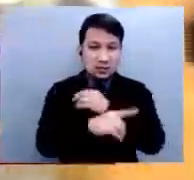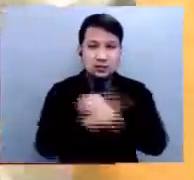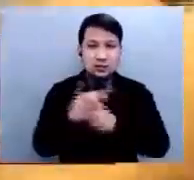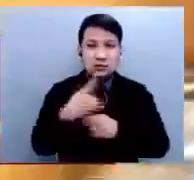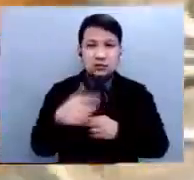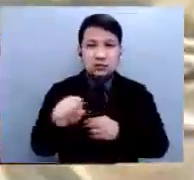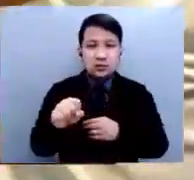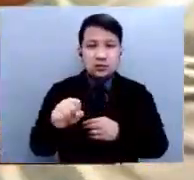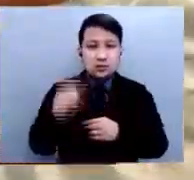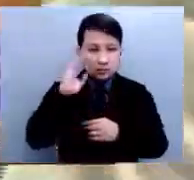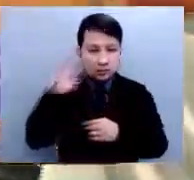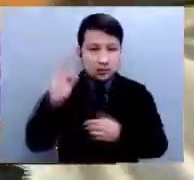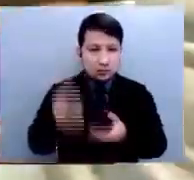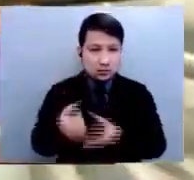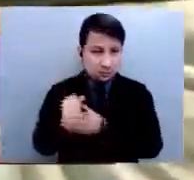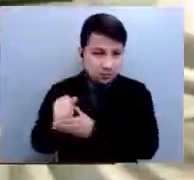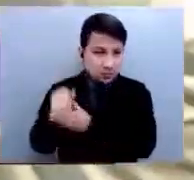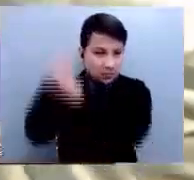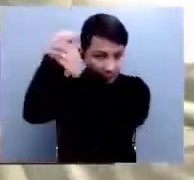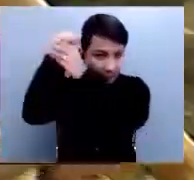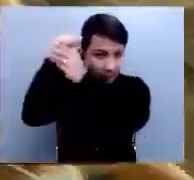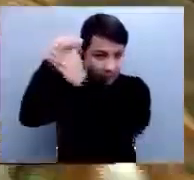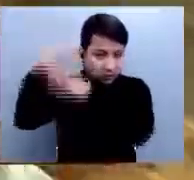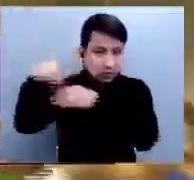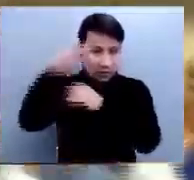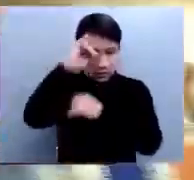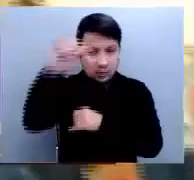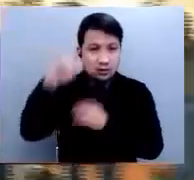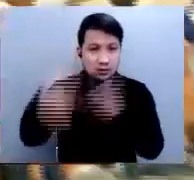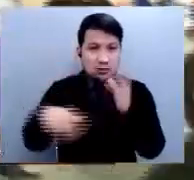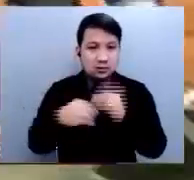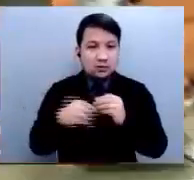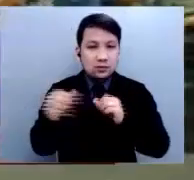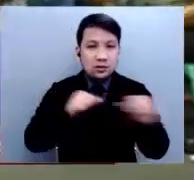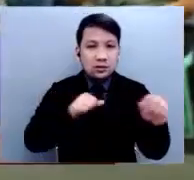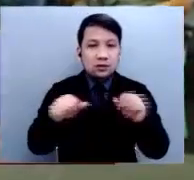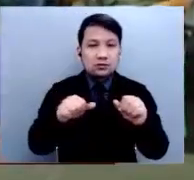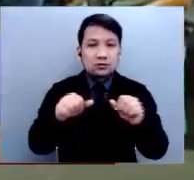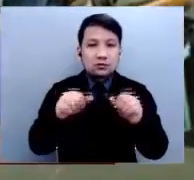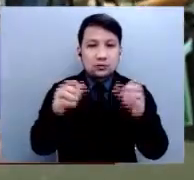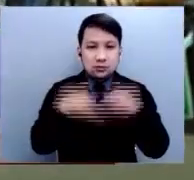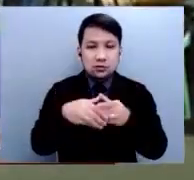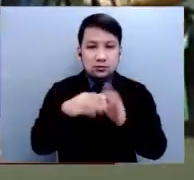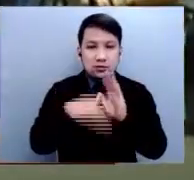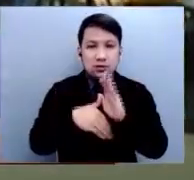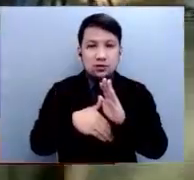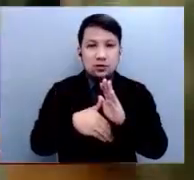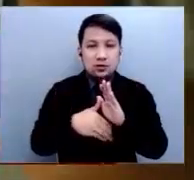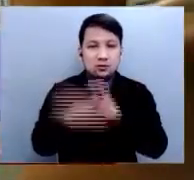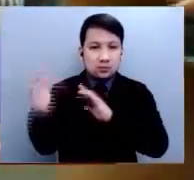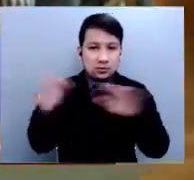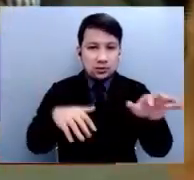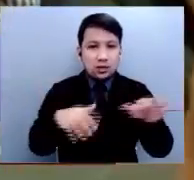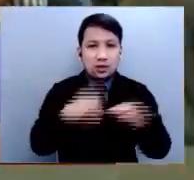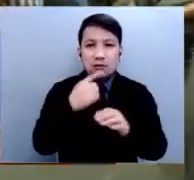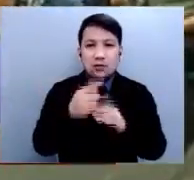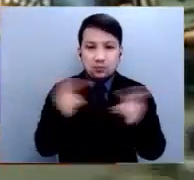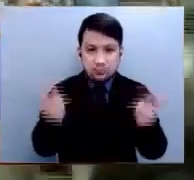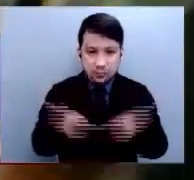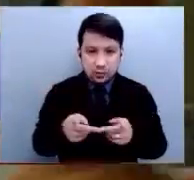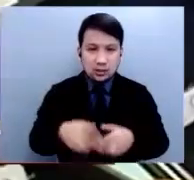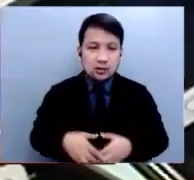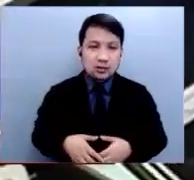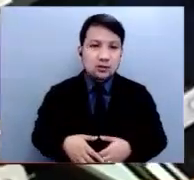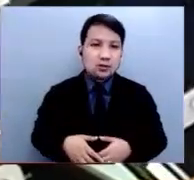Fernandez pa mismo ang nagtaas ng kamay ng mga pambato ng Aksyon Demokratiko sa jam-packed event center sa lugar. Matigas man